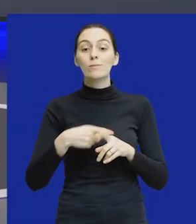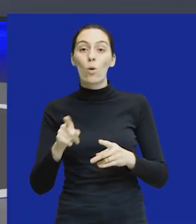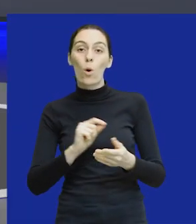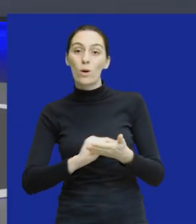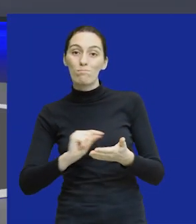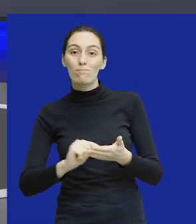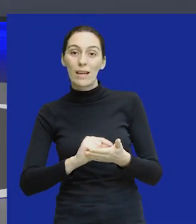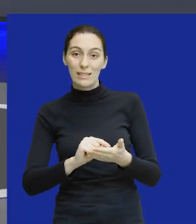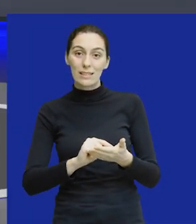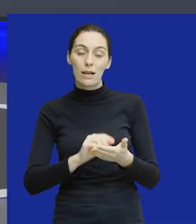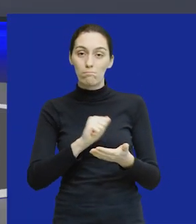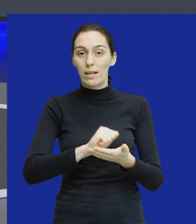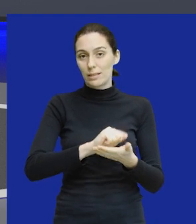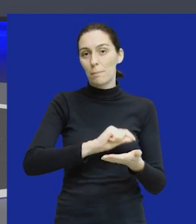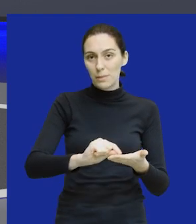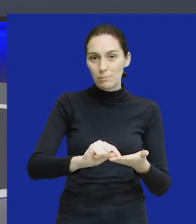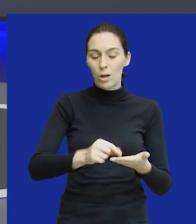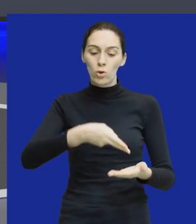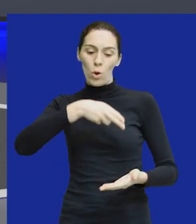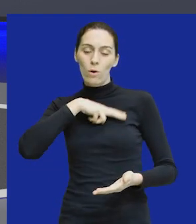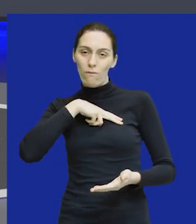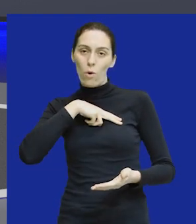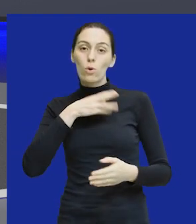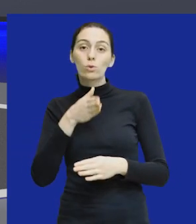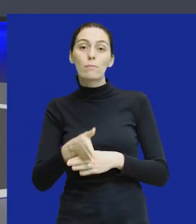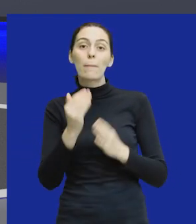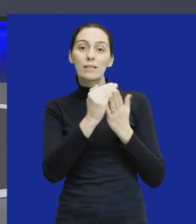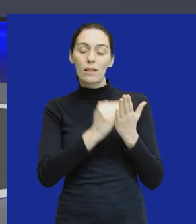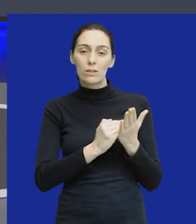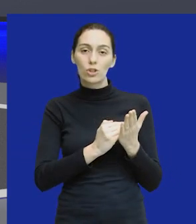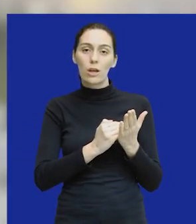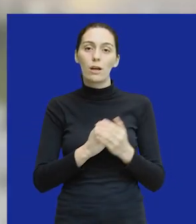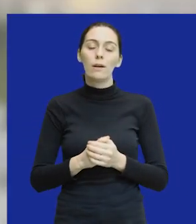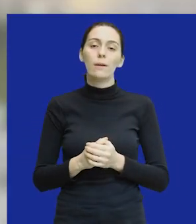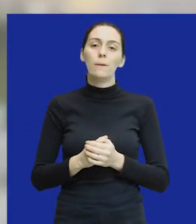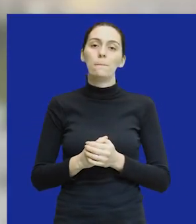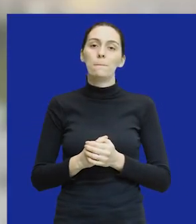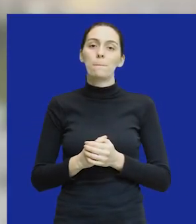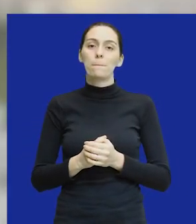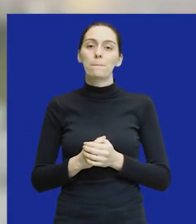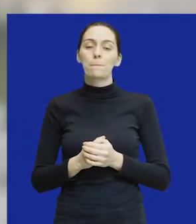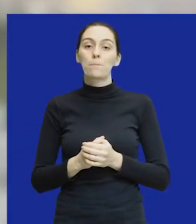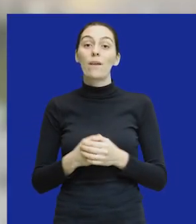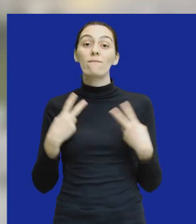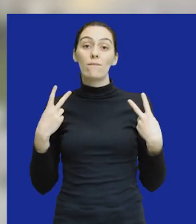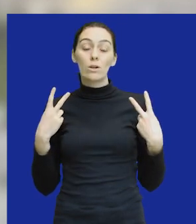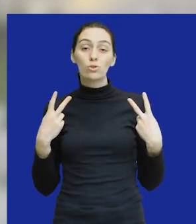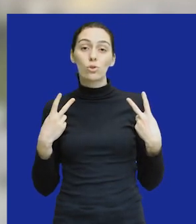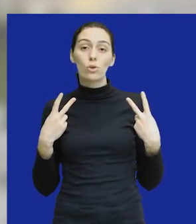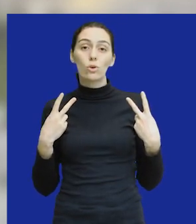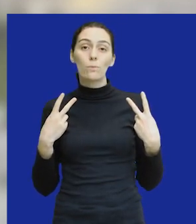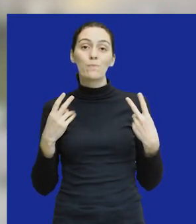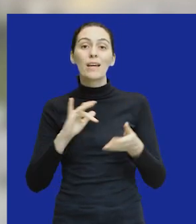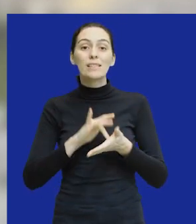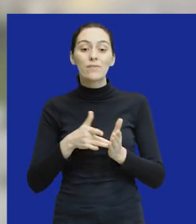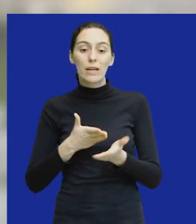medijske pismenosti i odgovornosti nakladnika prema sadržaju koji objavljuju. Ono što je važno,